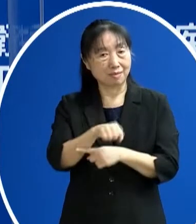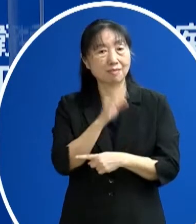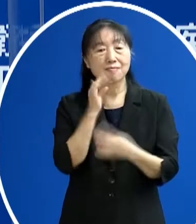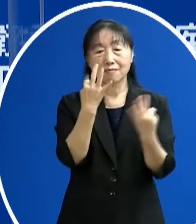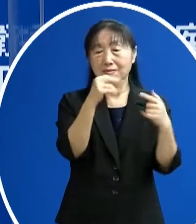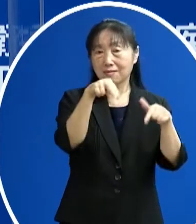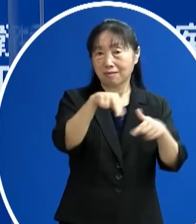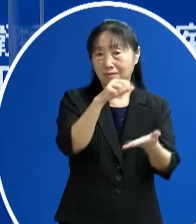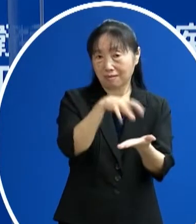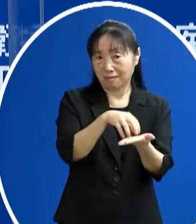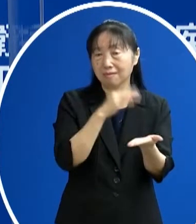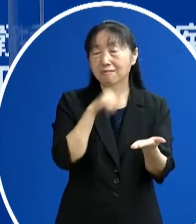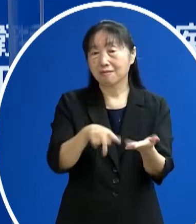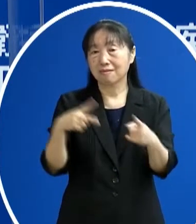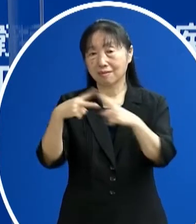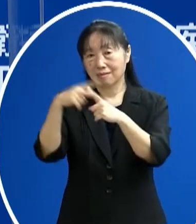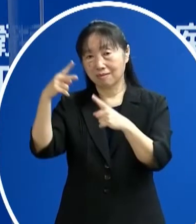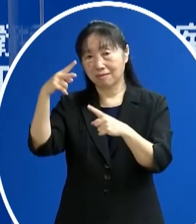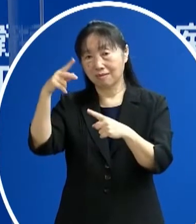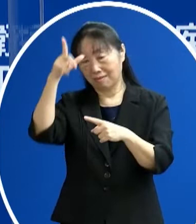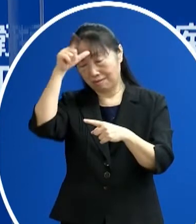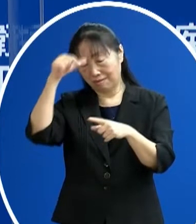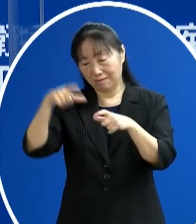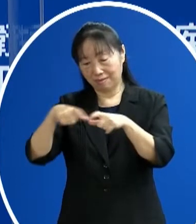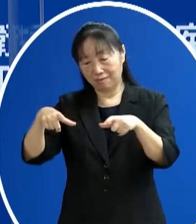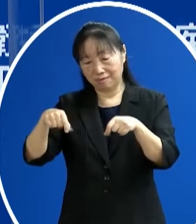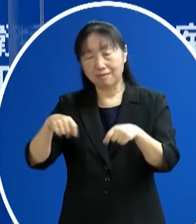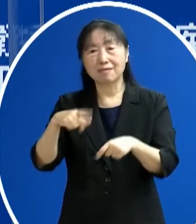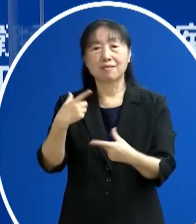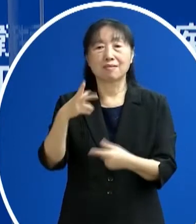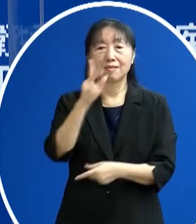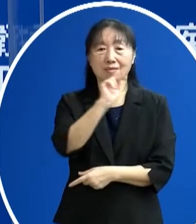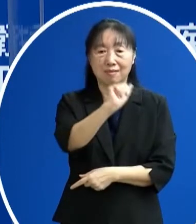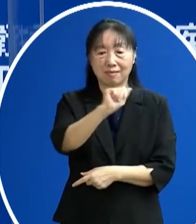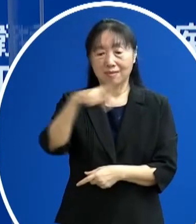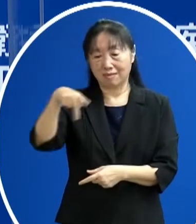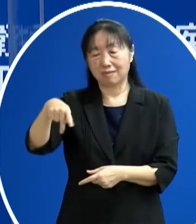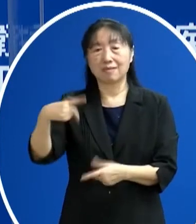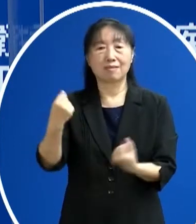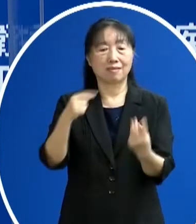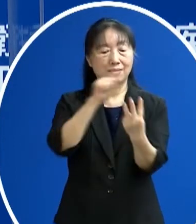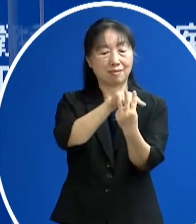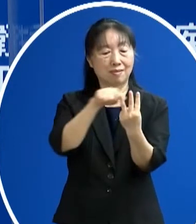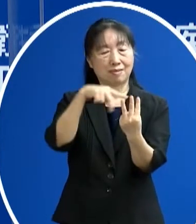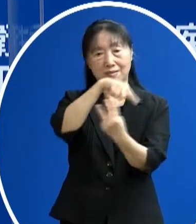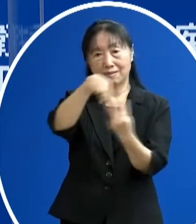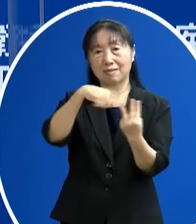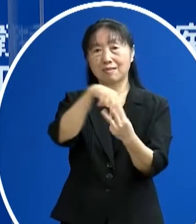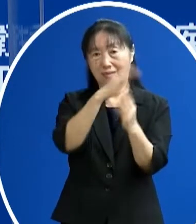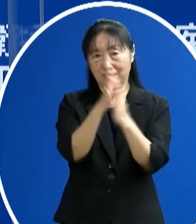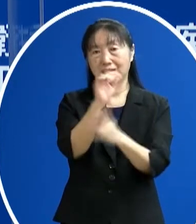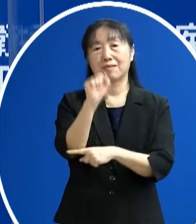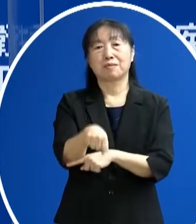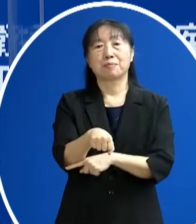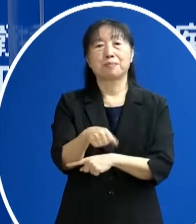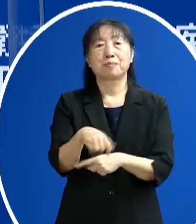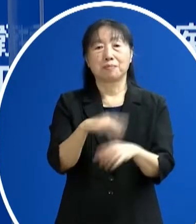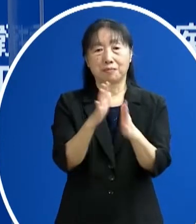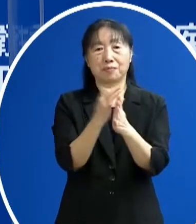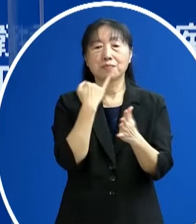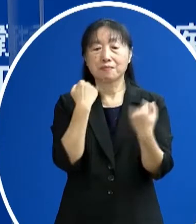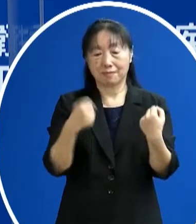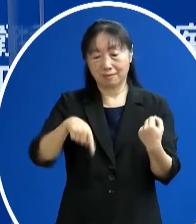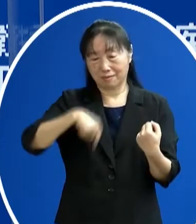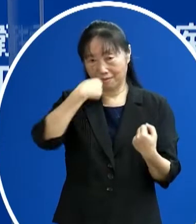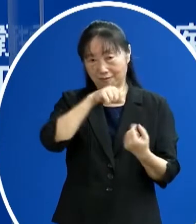位证明我们也承认，小黄卡我们也承认，那 APP 上面的资料也承认，好，这些都可以在国内做证明